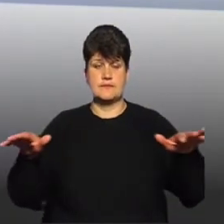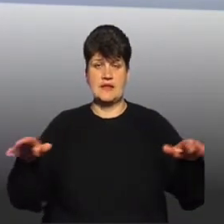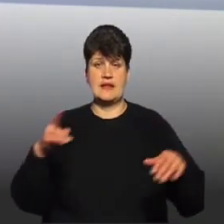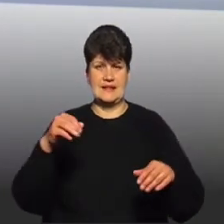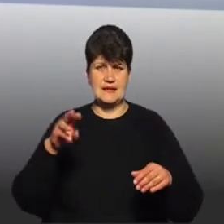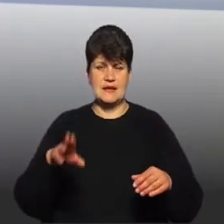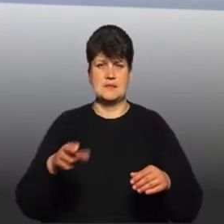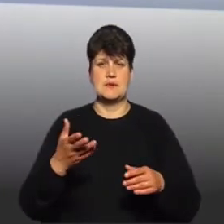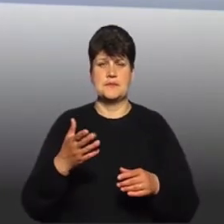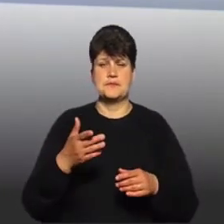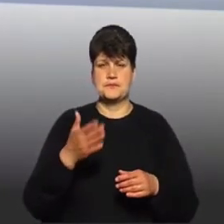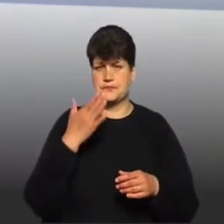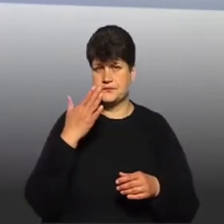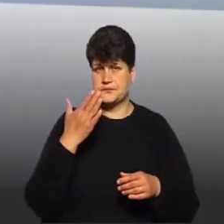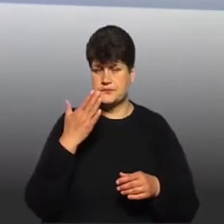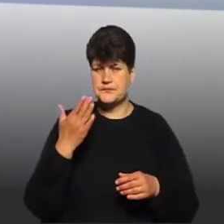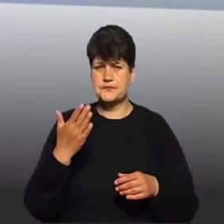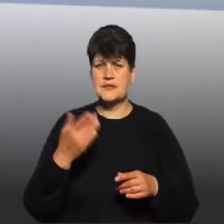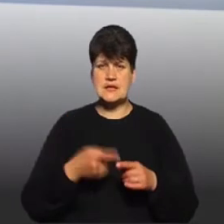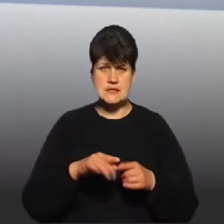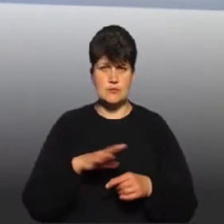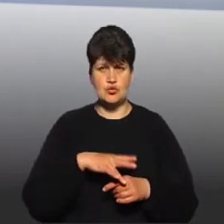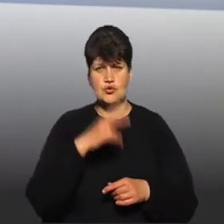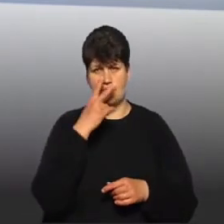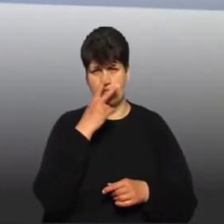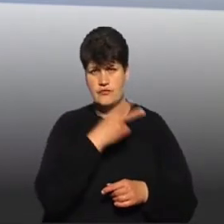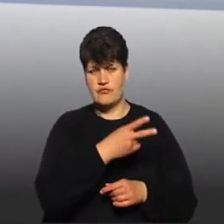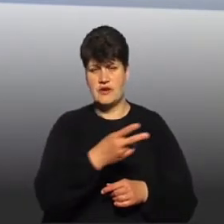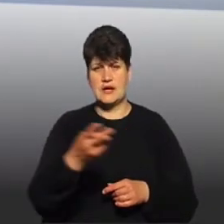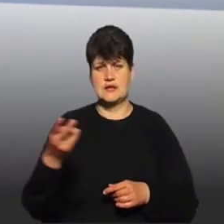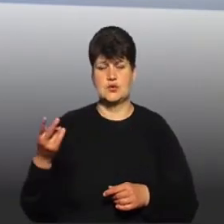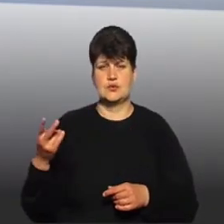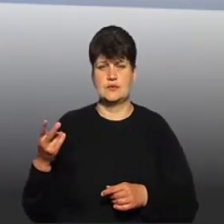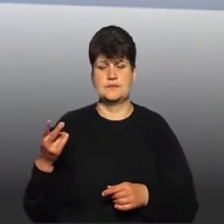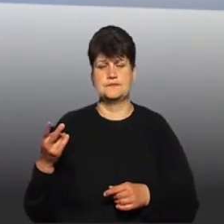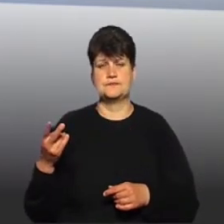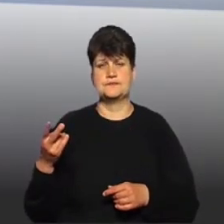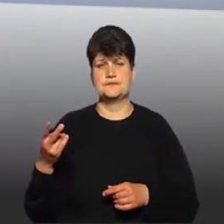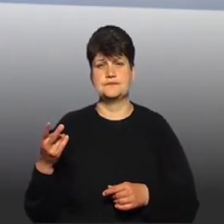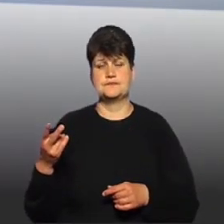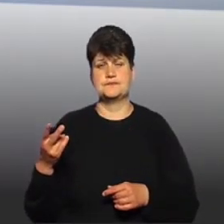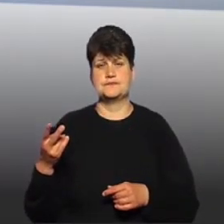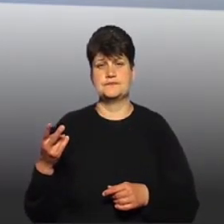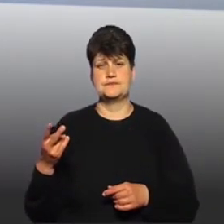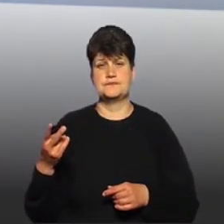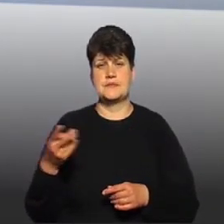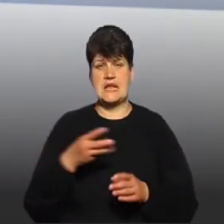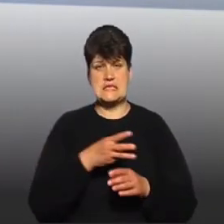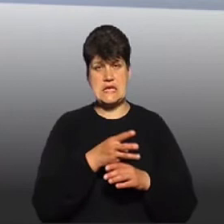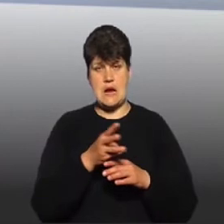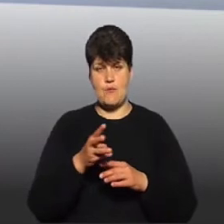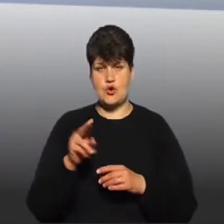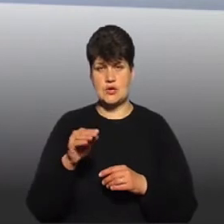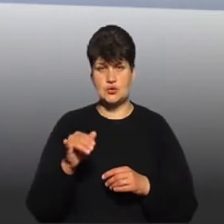тобто це було видно навіть з з репортажу, так, що це все ж